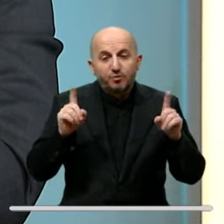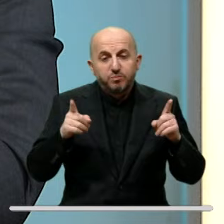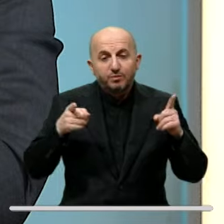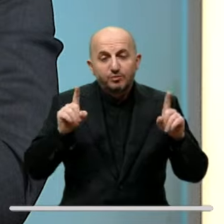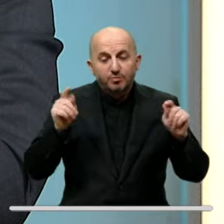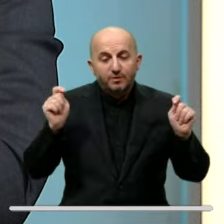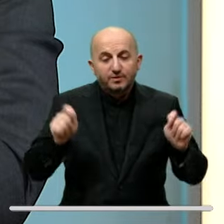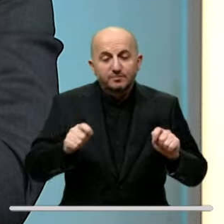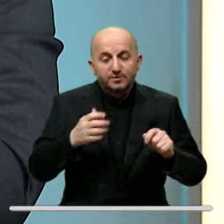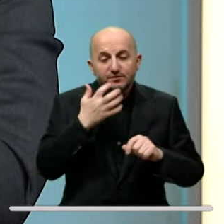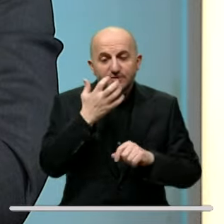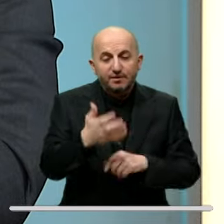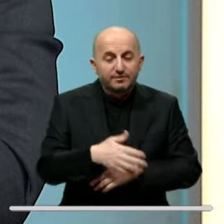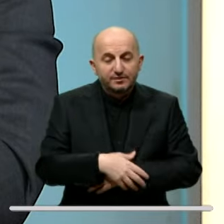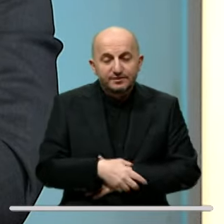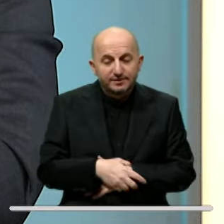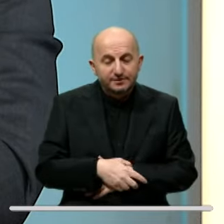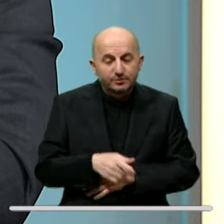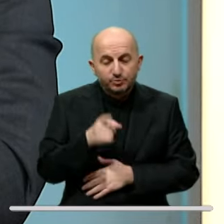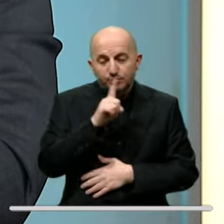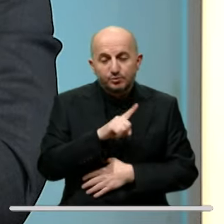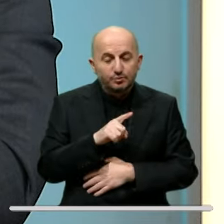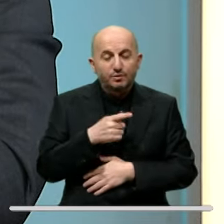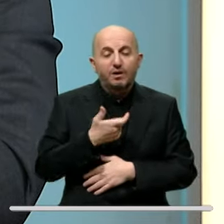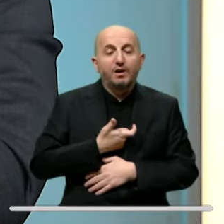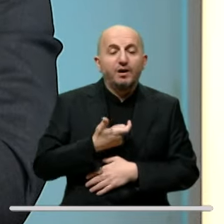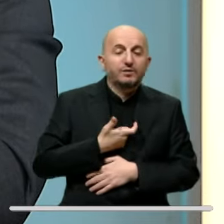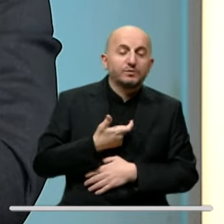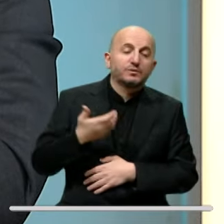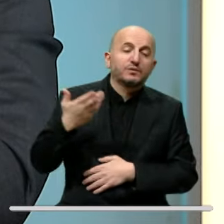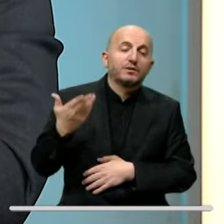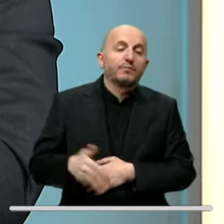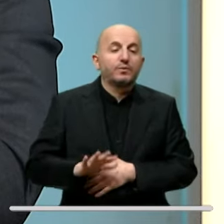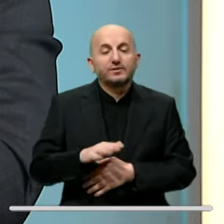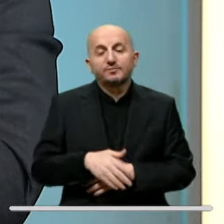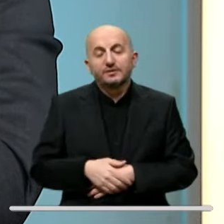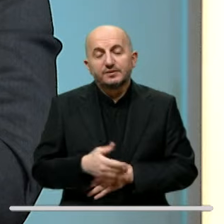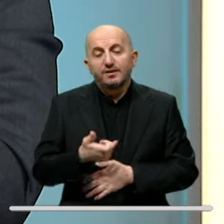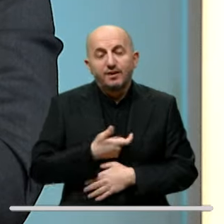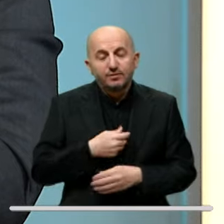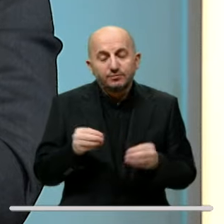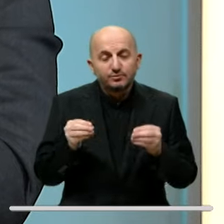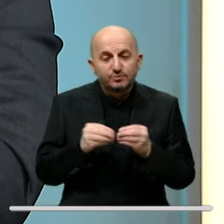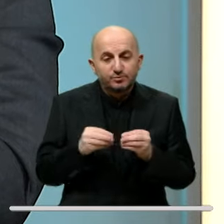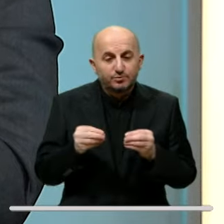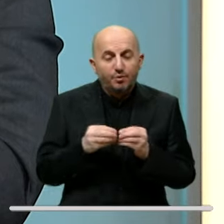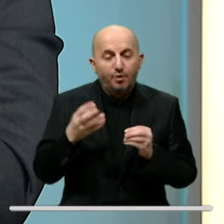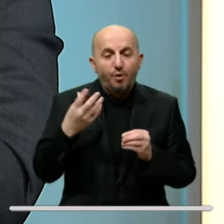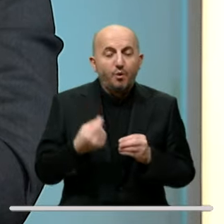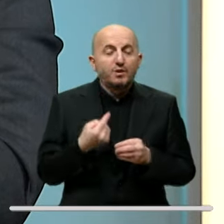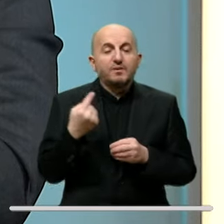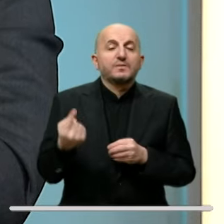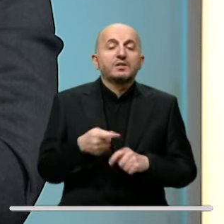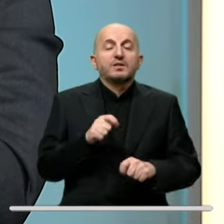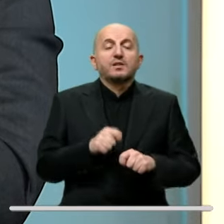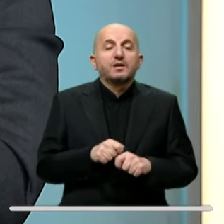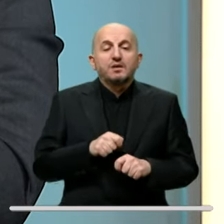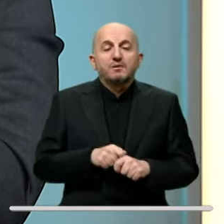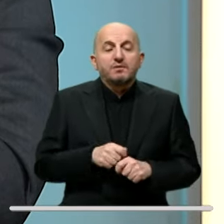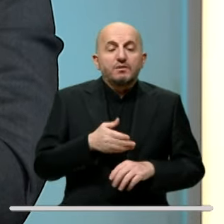istiğfar etmesini tavsiye ederiz. Çünkü kanunun kabul etmediği, kanunun suç olan bir şeyi yapmak